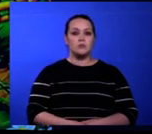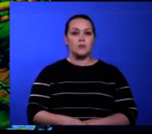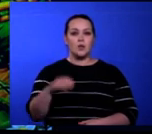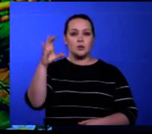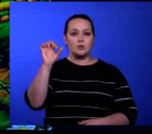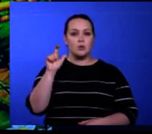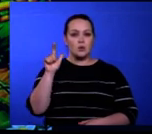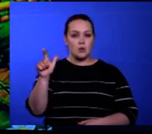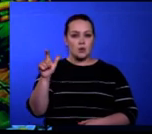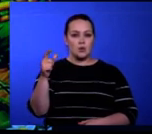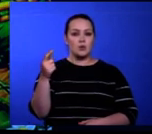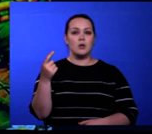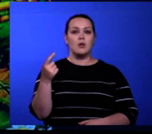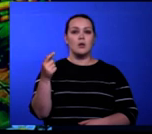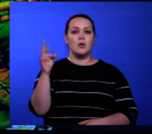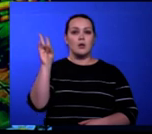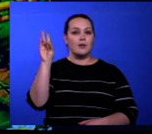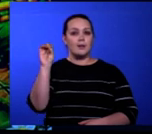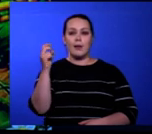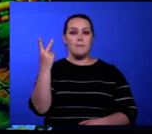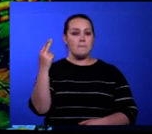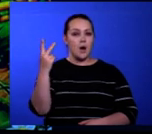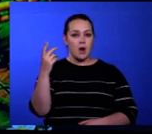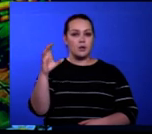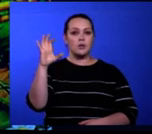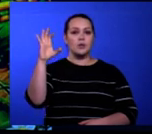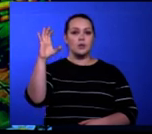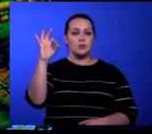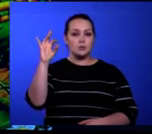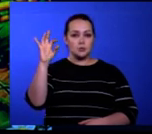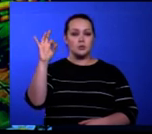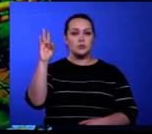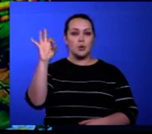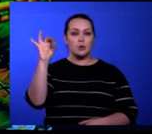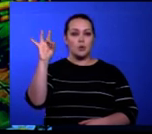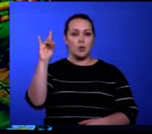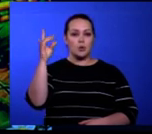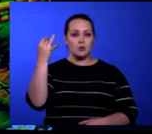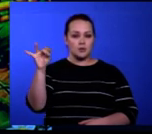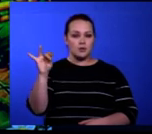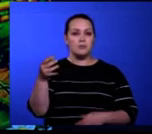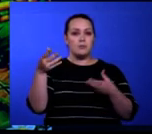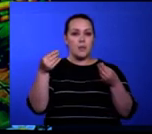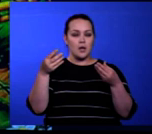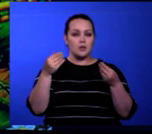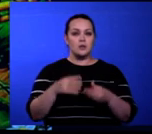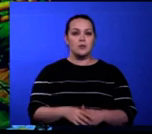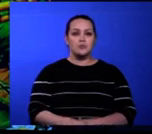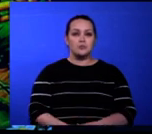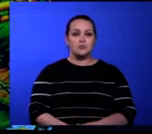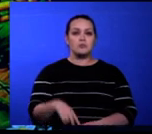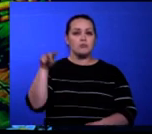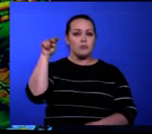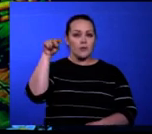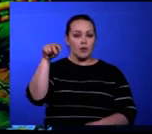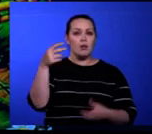Согласный, непарный, сонорный. Про сонорные мы знаем, что они всегда звонкие, мягкие. Так как L у